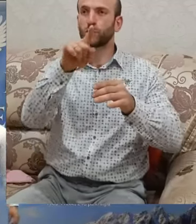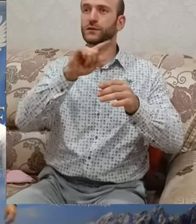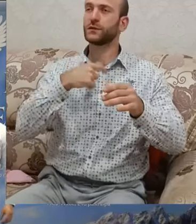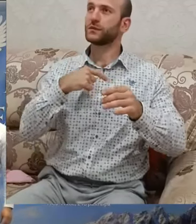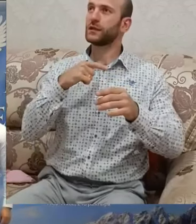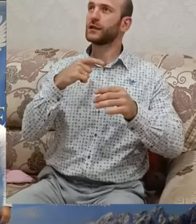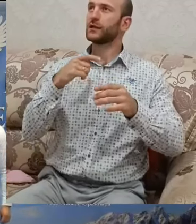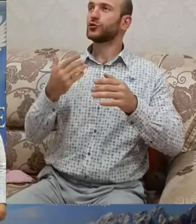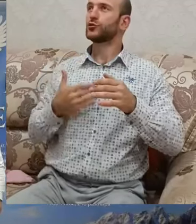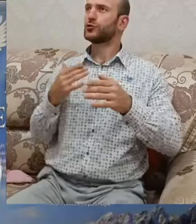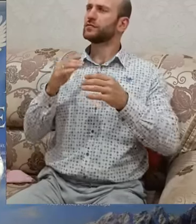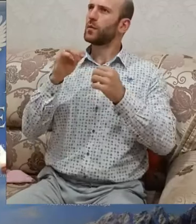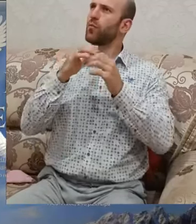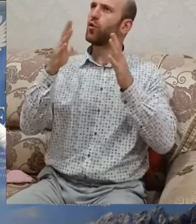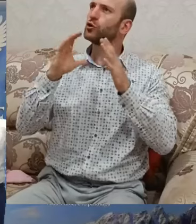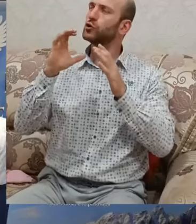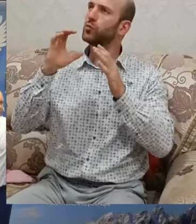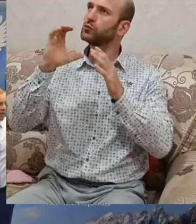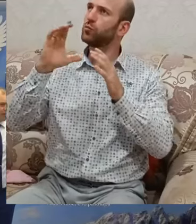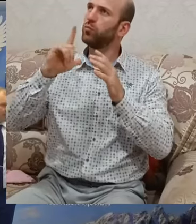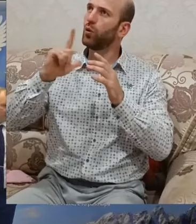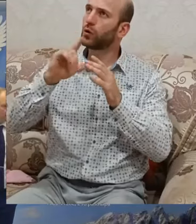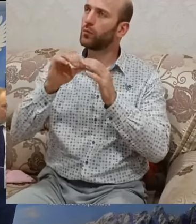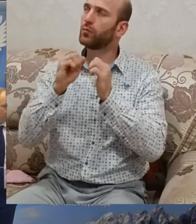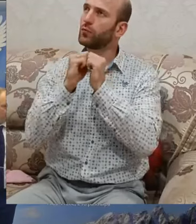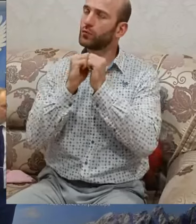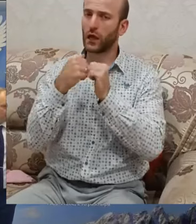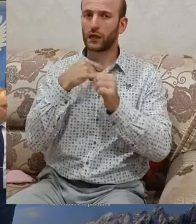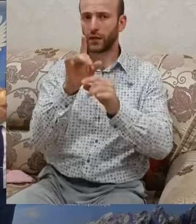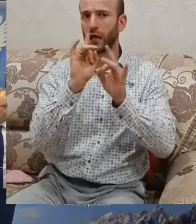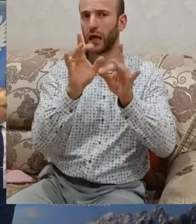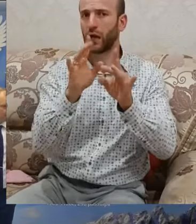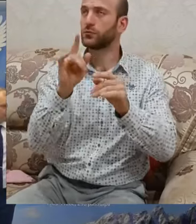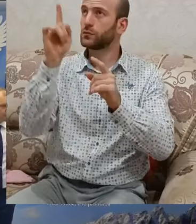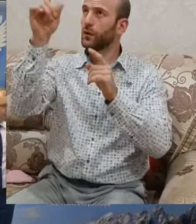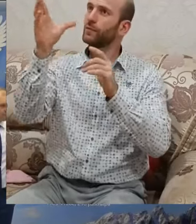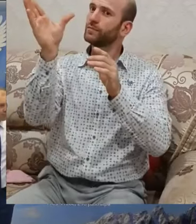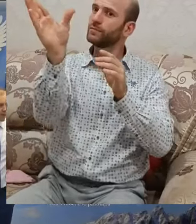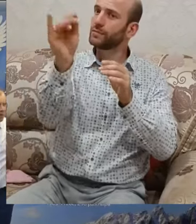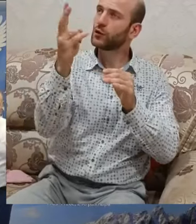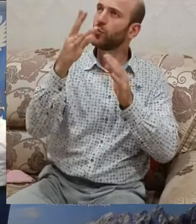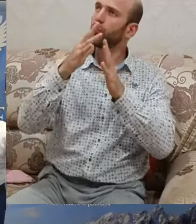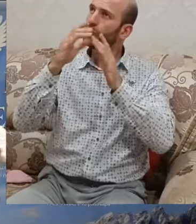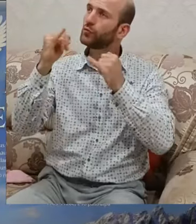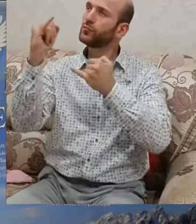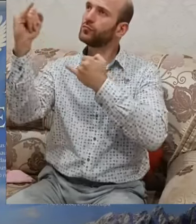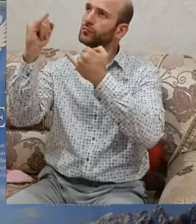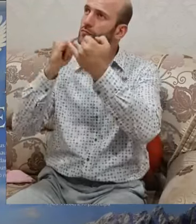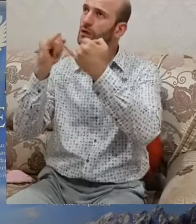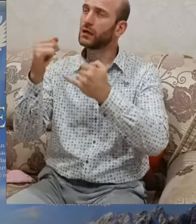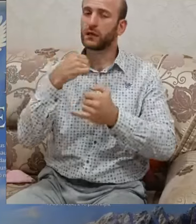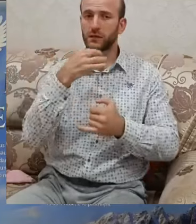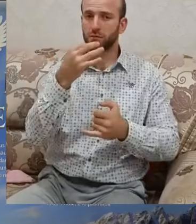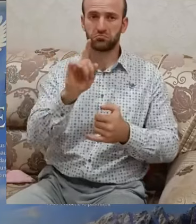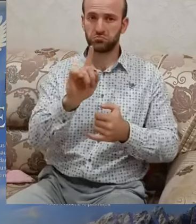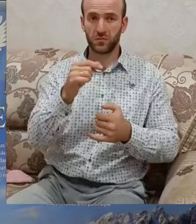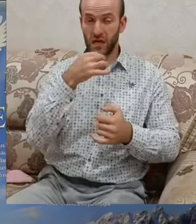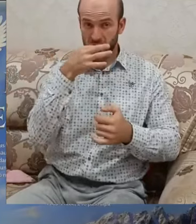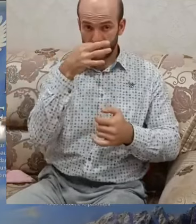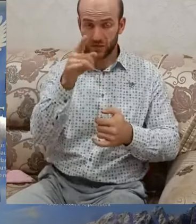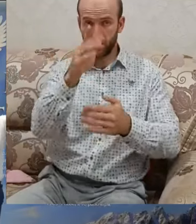есть освящение. Mes pamokslaujam paėmimą. Мы проповедуем восхищение. Pranašas sako, kad iš kažkur turi